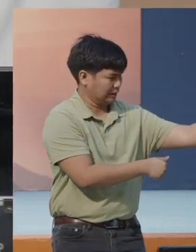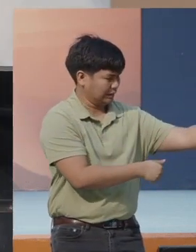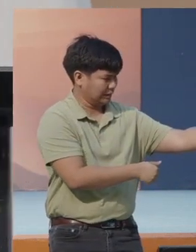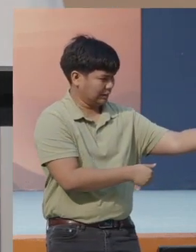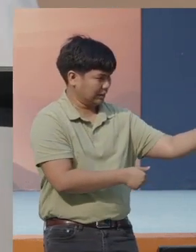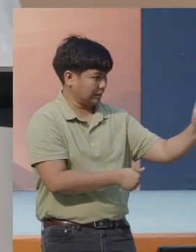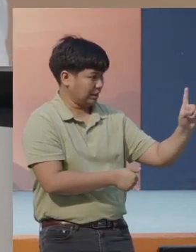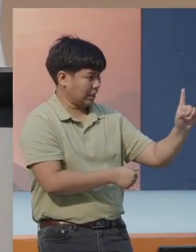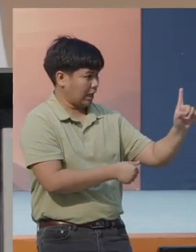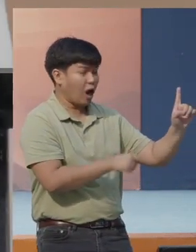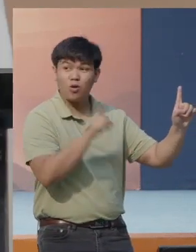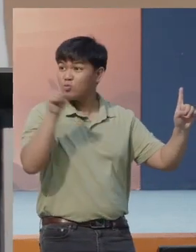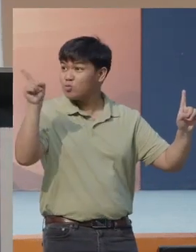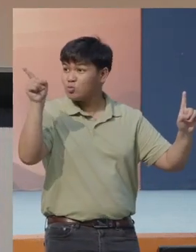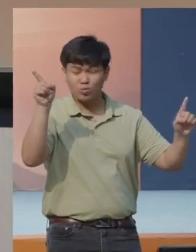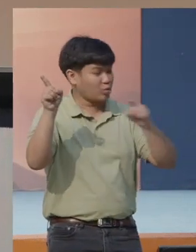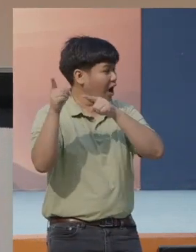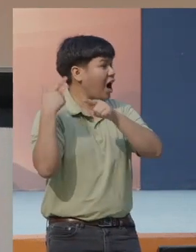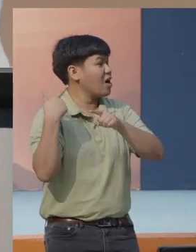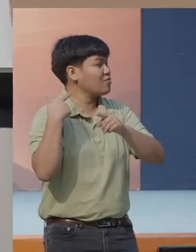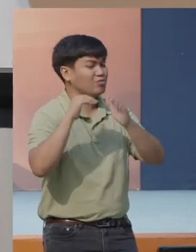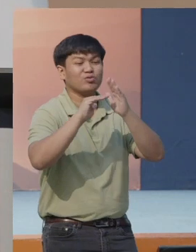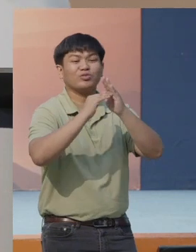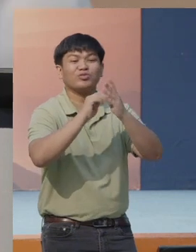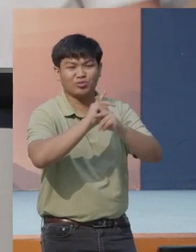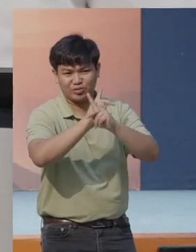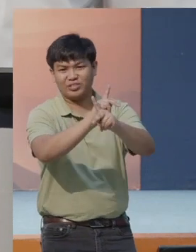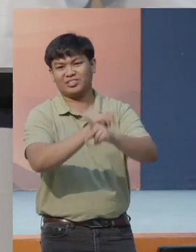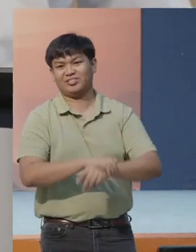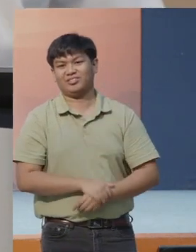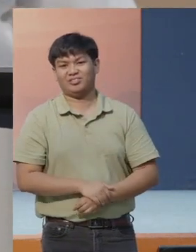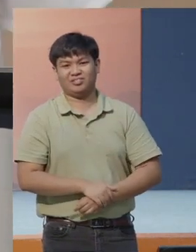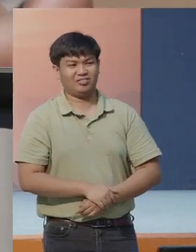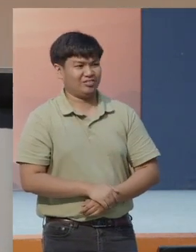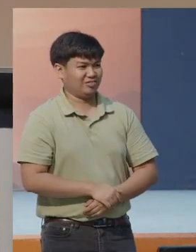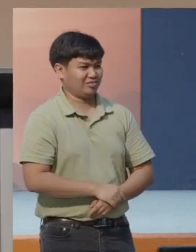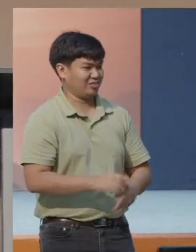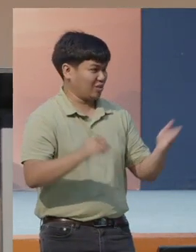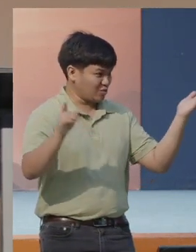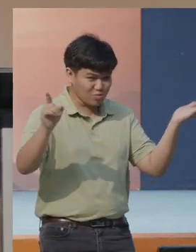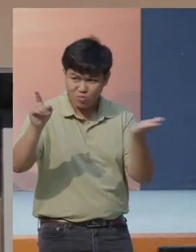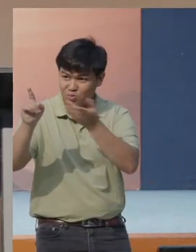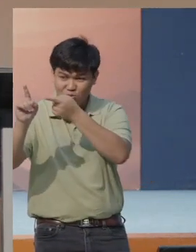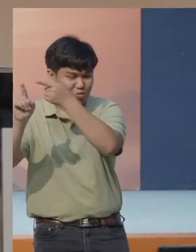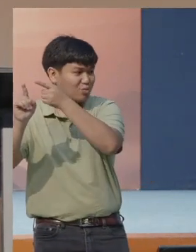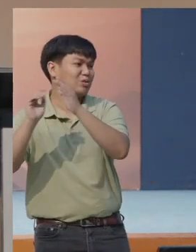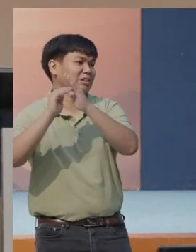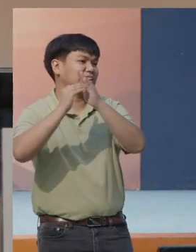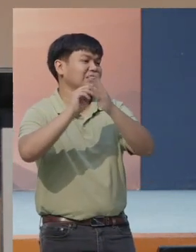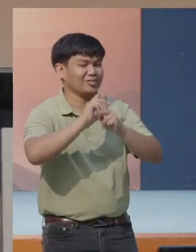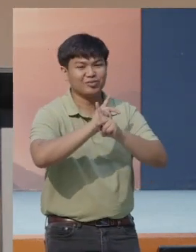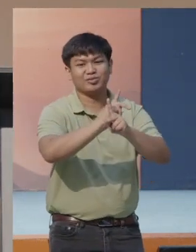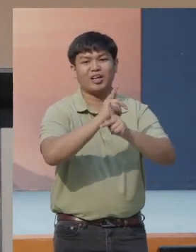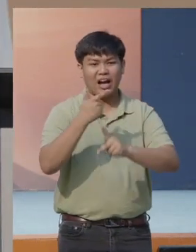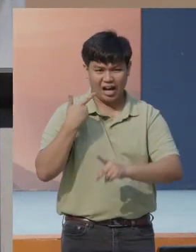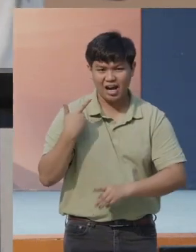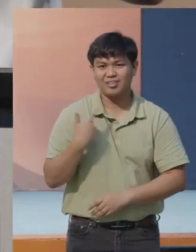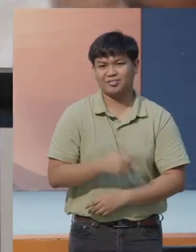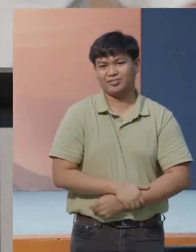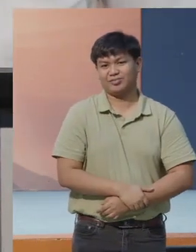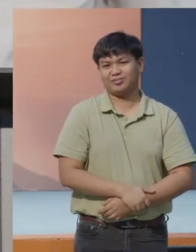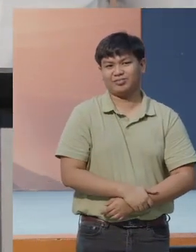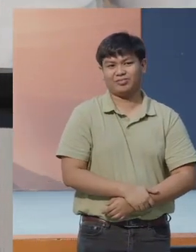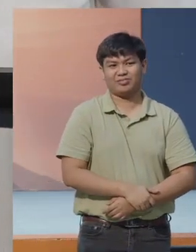merong mga signposts, no? Parang pag dumaan ka ng NLEX o SLEX, alam mo kung saan ka pupunta. It's the